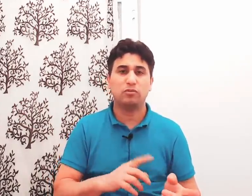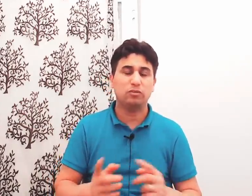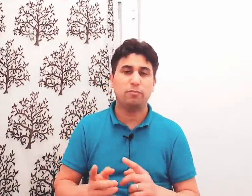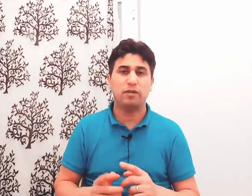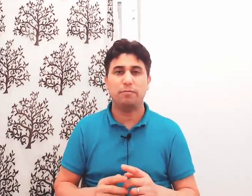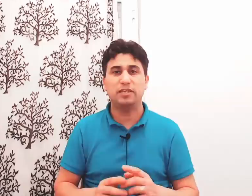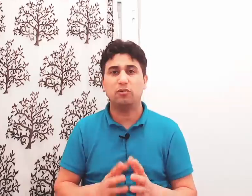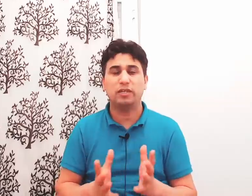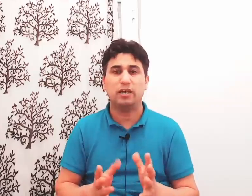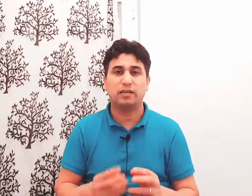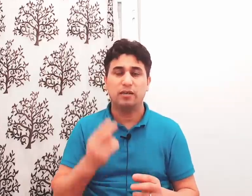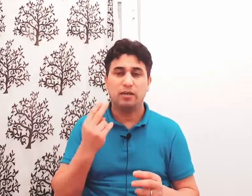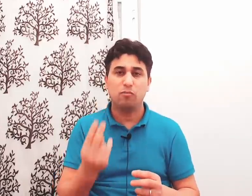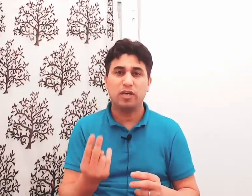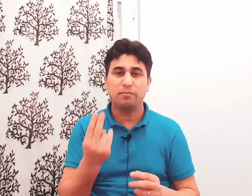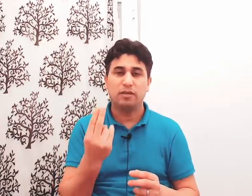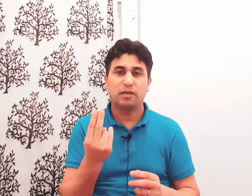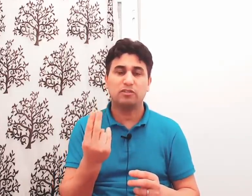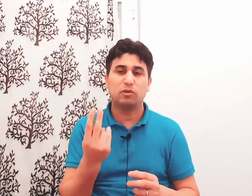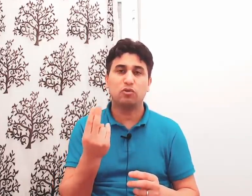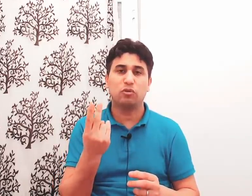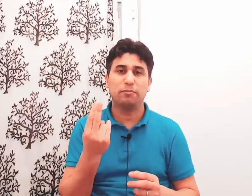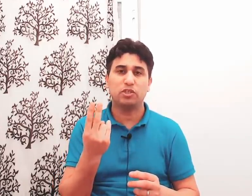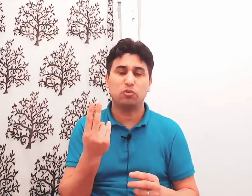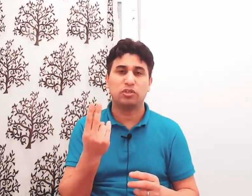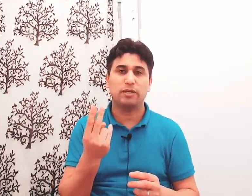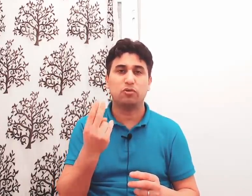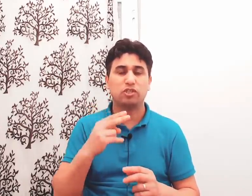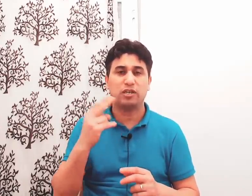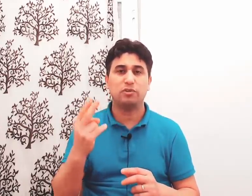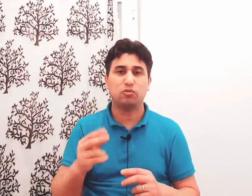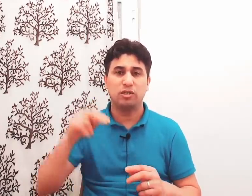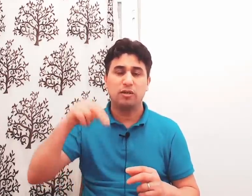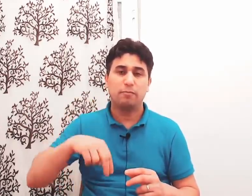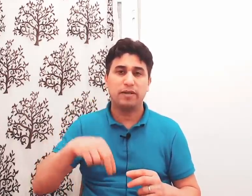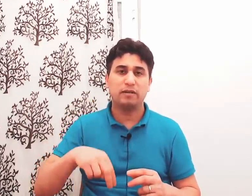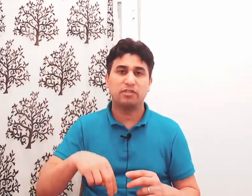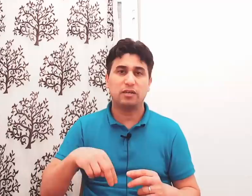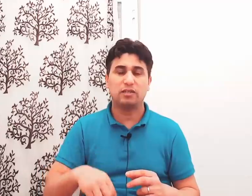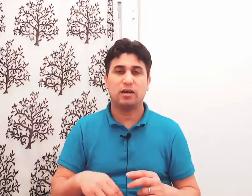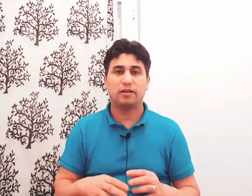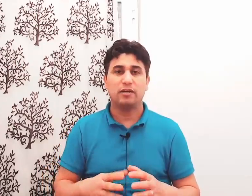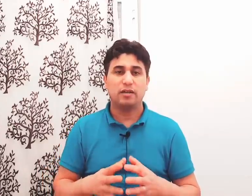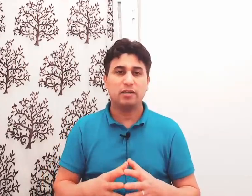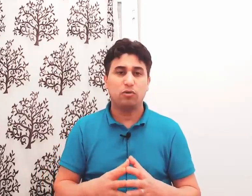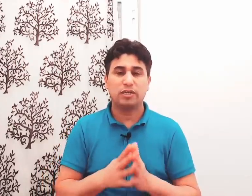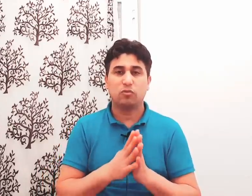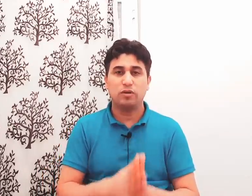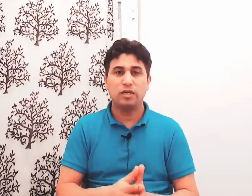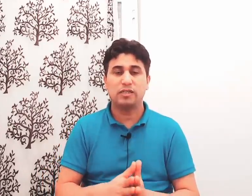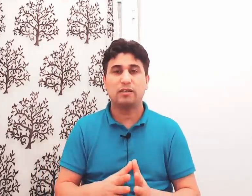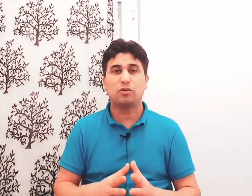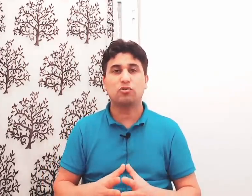الولد ويعني الأب ديالو إلى آخره. المهم خاصهم يخرجوا بالجوج، ما يخرجوش أكثر من جوج من نفس الدار. هذا هو